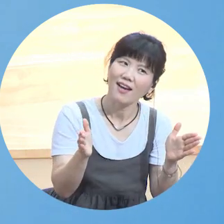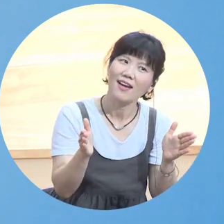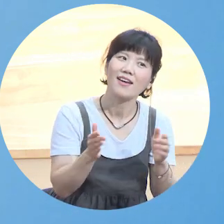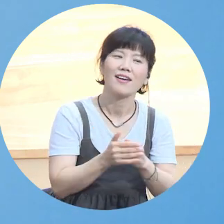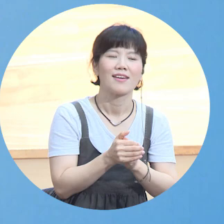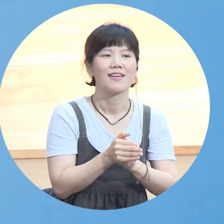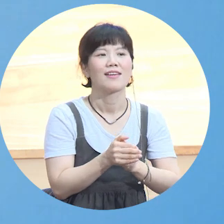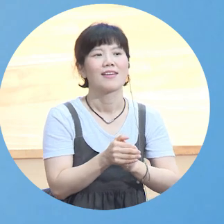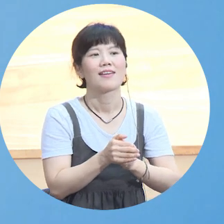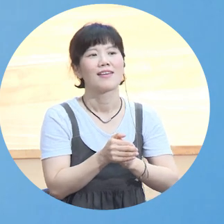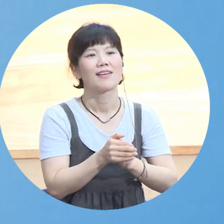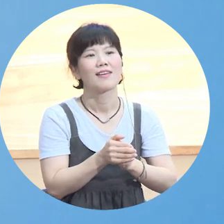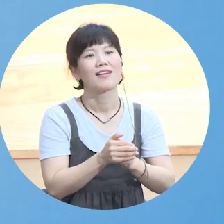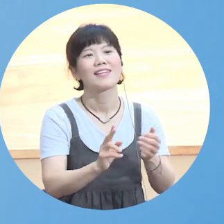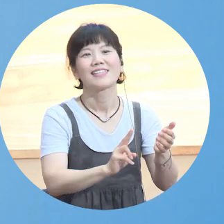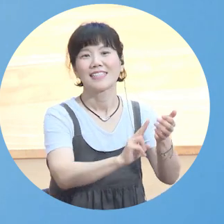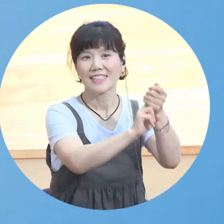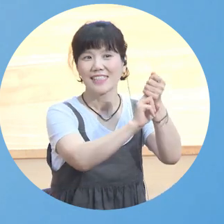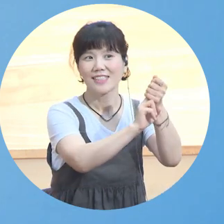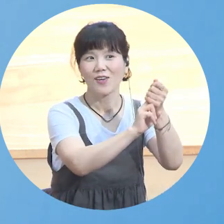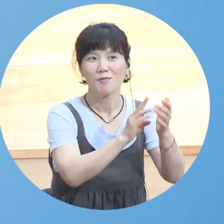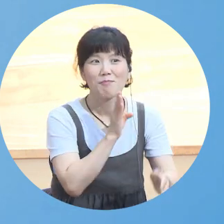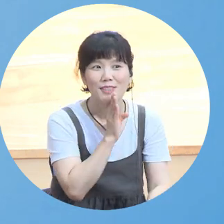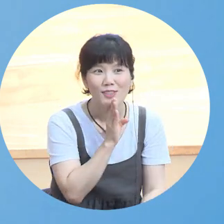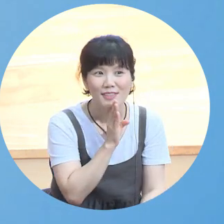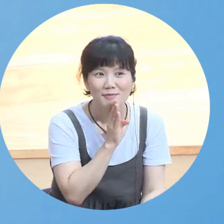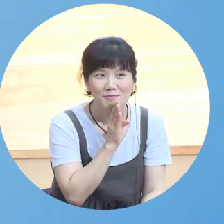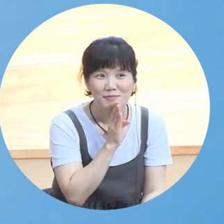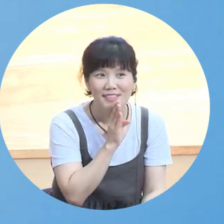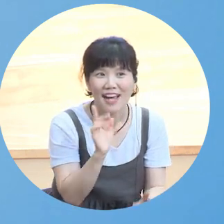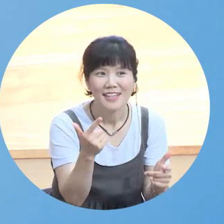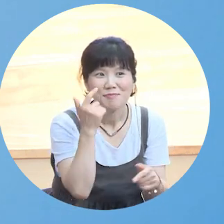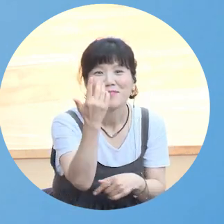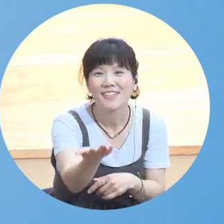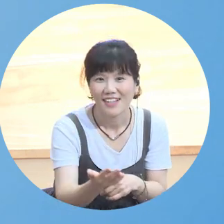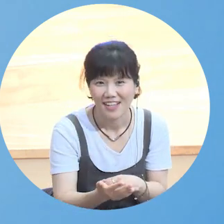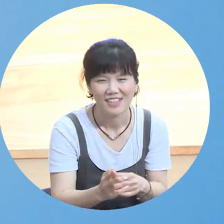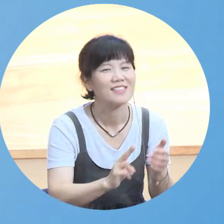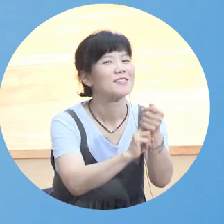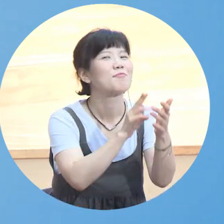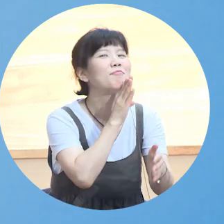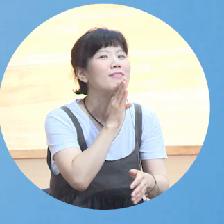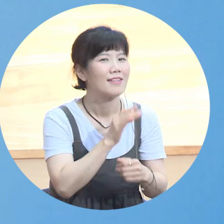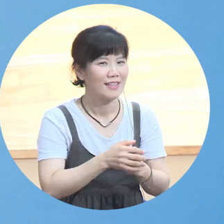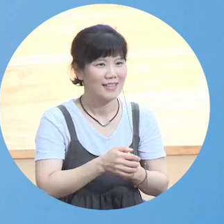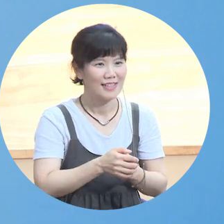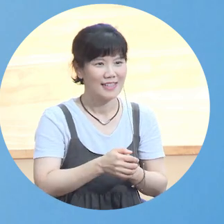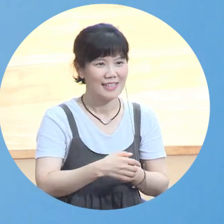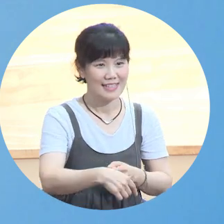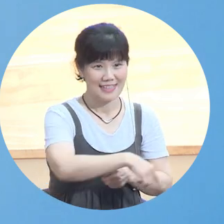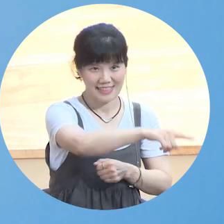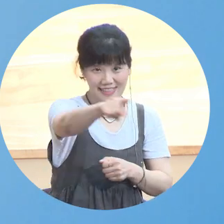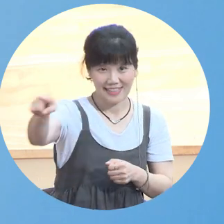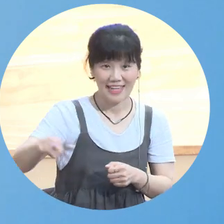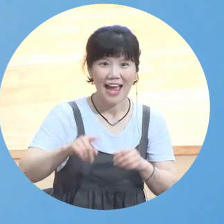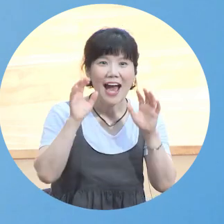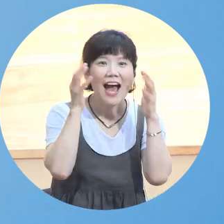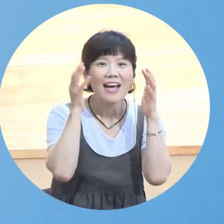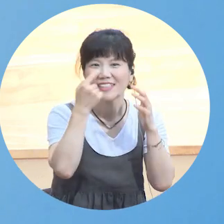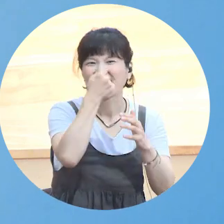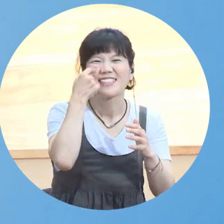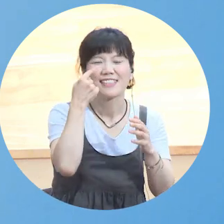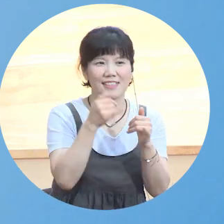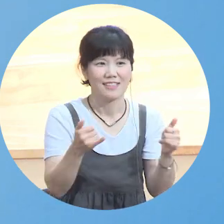기적 입니까 아닙니까 휘쇼 줘 이 자리에 있는 아내들이 다 증인입니다 이 자린 아내들이여